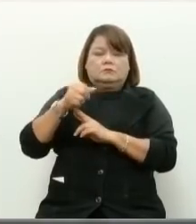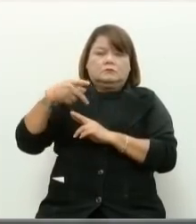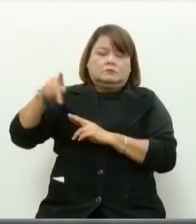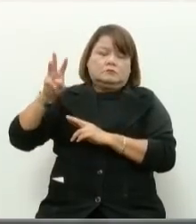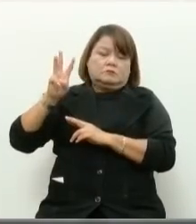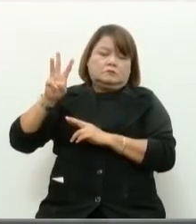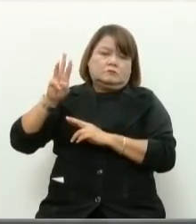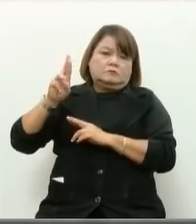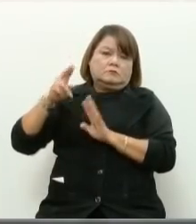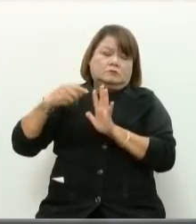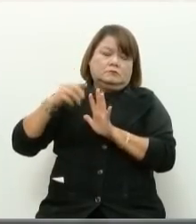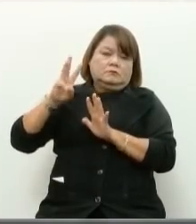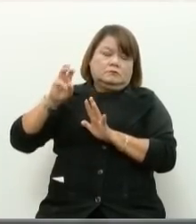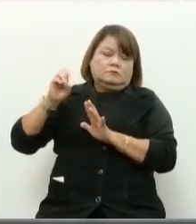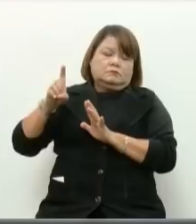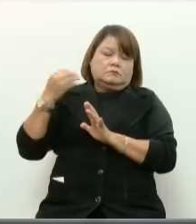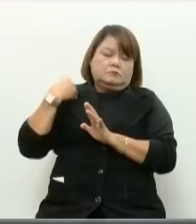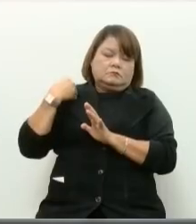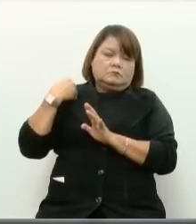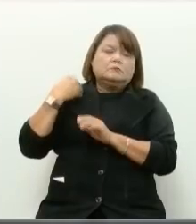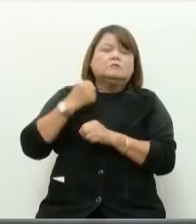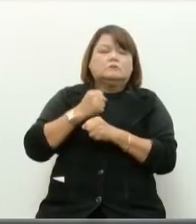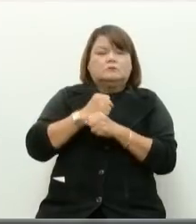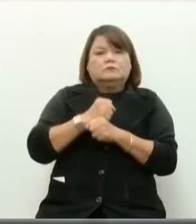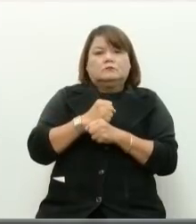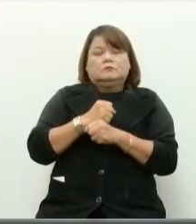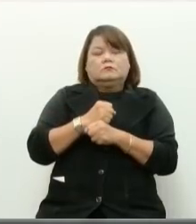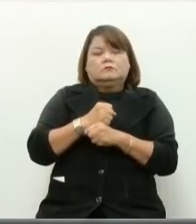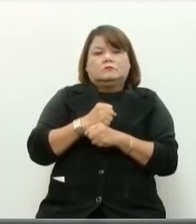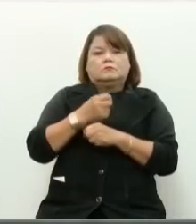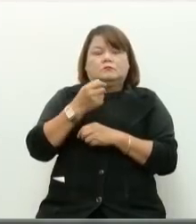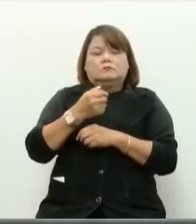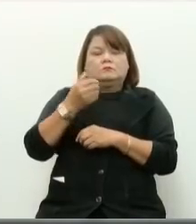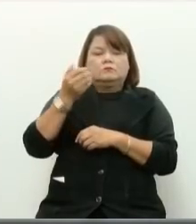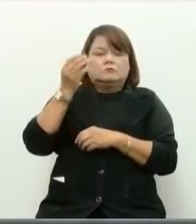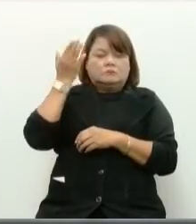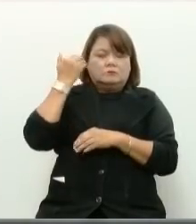ได้กรุณาให้ดำเนินการแล้วก็วันนั้นท่านรัฐมนตรีก็